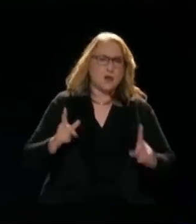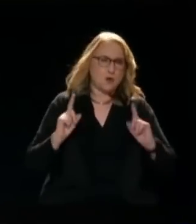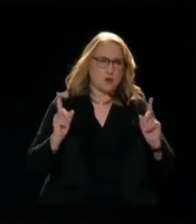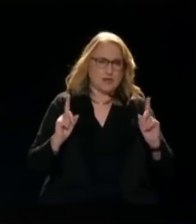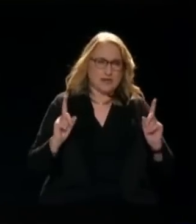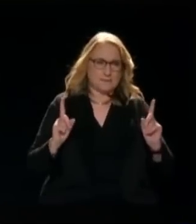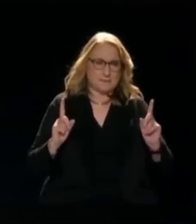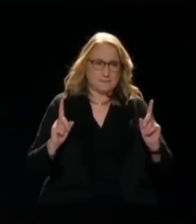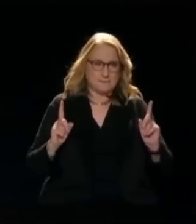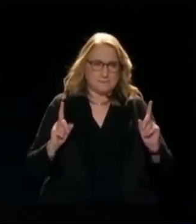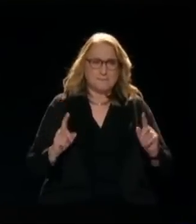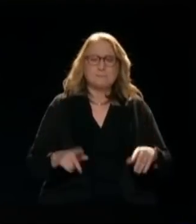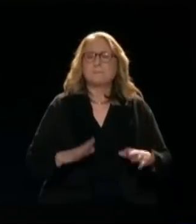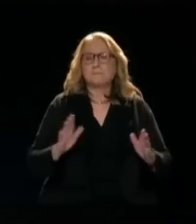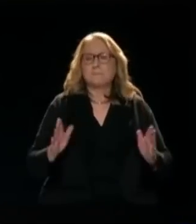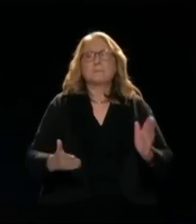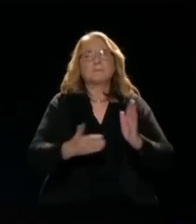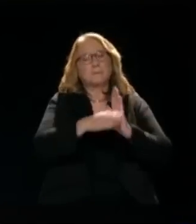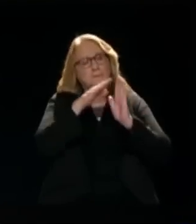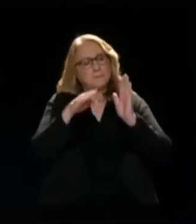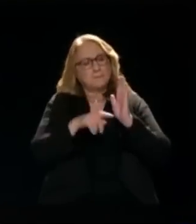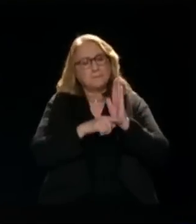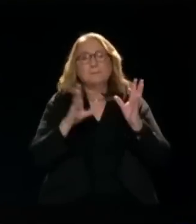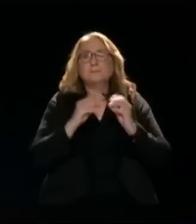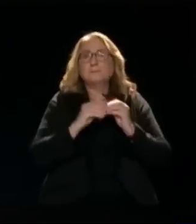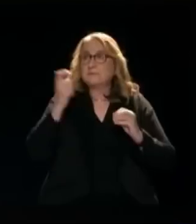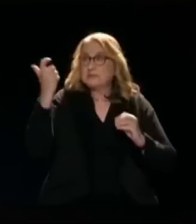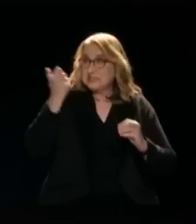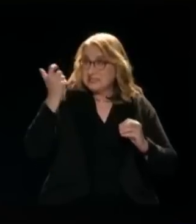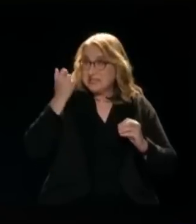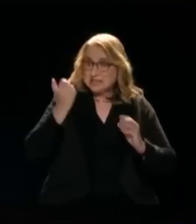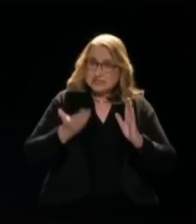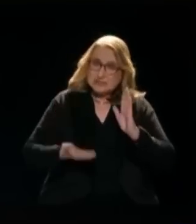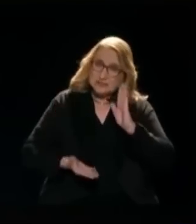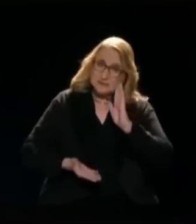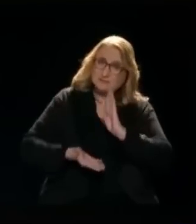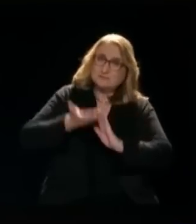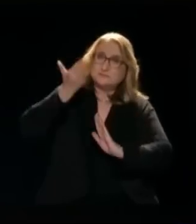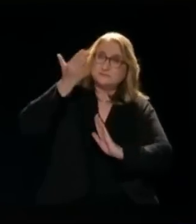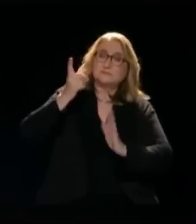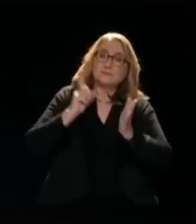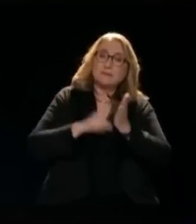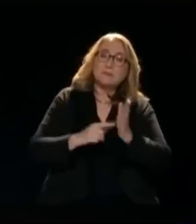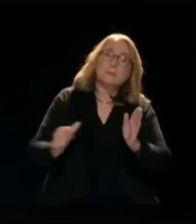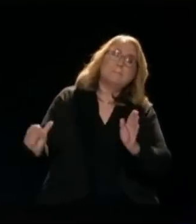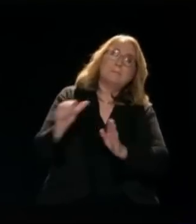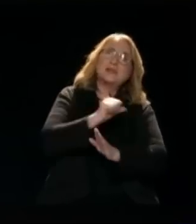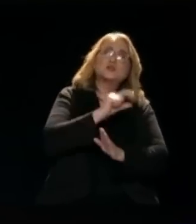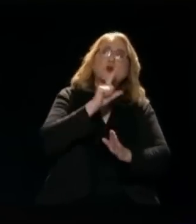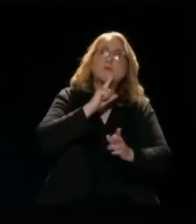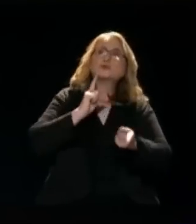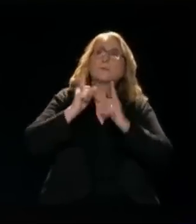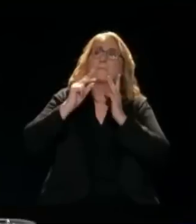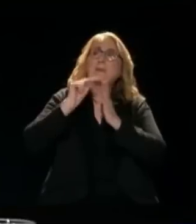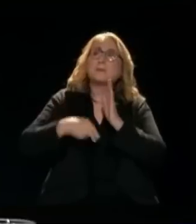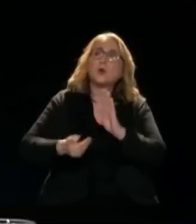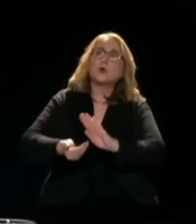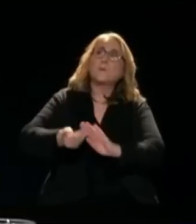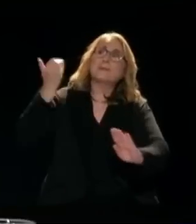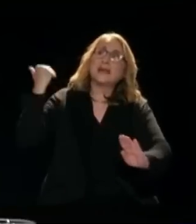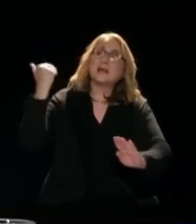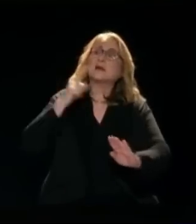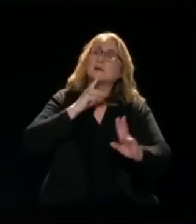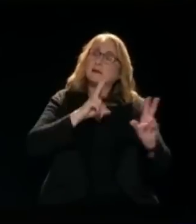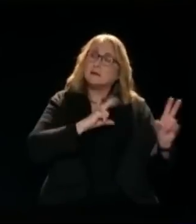Αποκατάσταση συνταξιοδοτικών δικαιωμάτων και του ύψους των συντάξεων στα προμνημονίων επίπεδα. Δηλαδή, αυτή είναι η απόφαση και του Συμβουλίου της Επικρατείας.